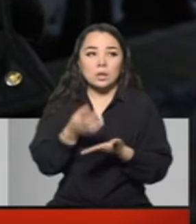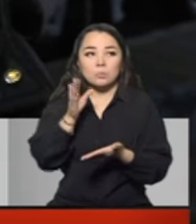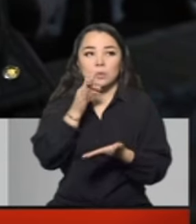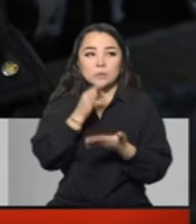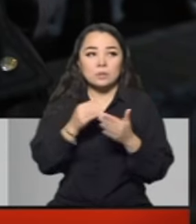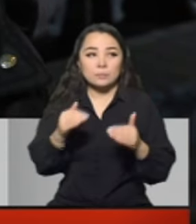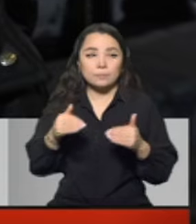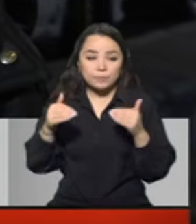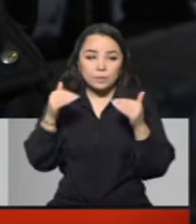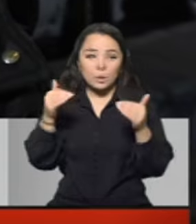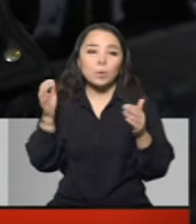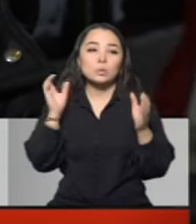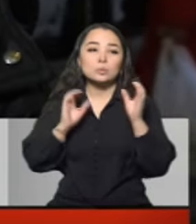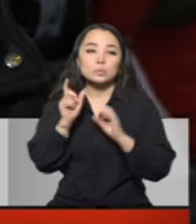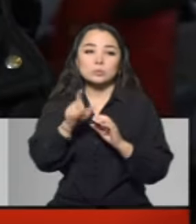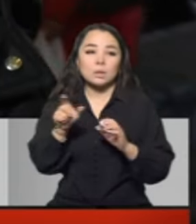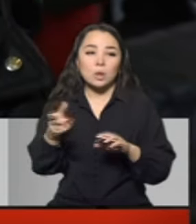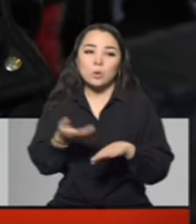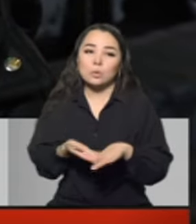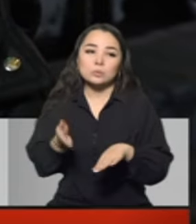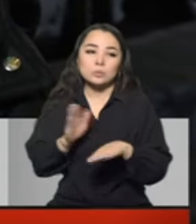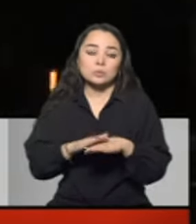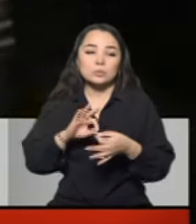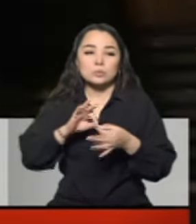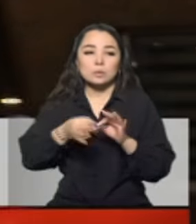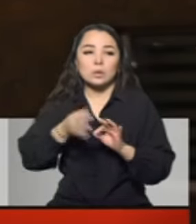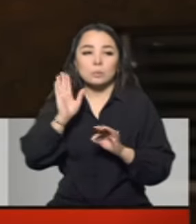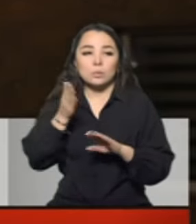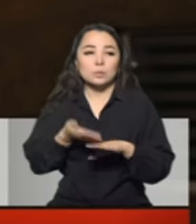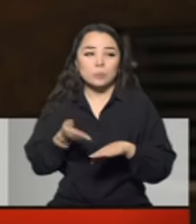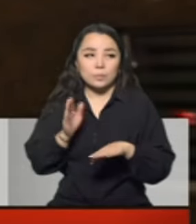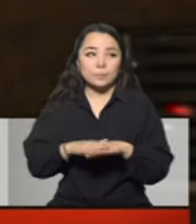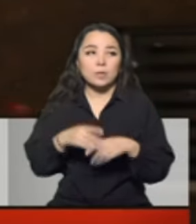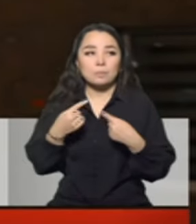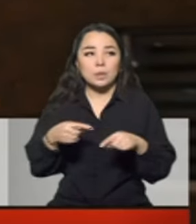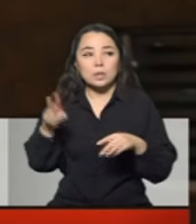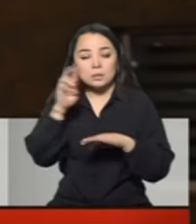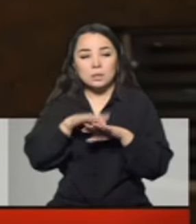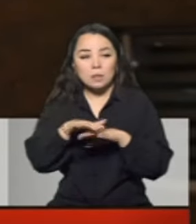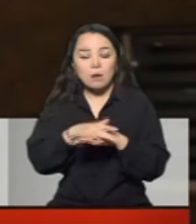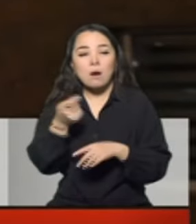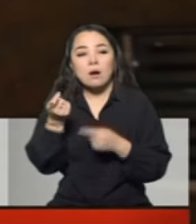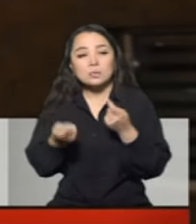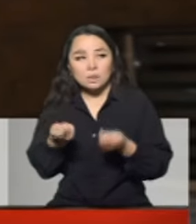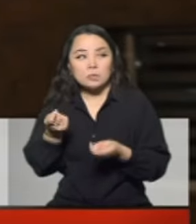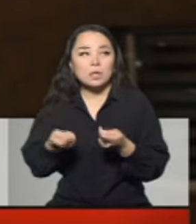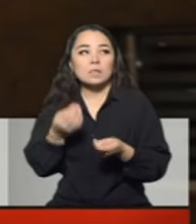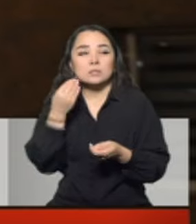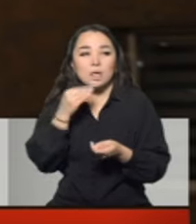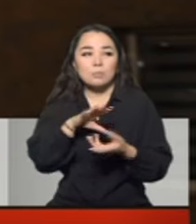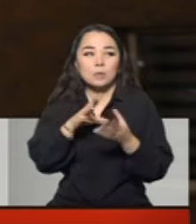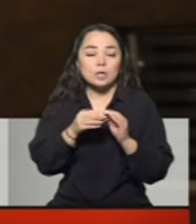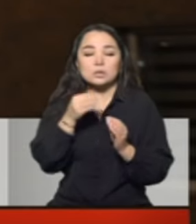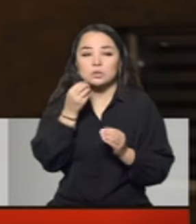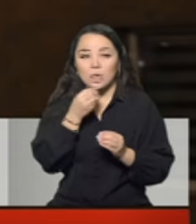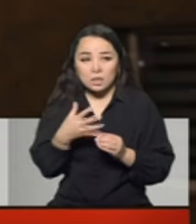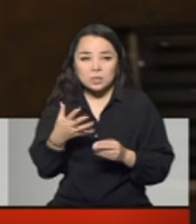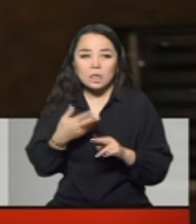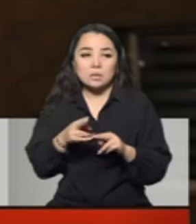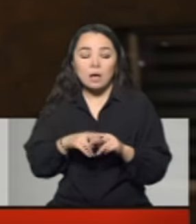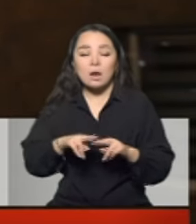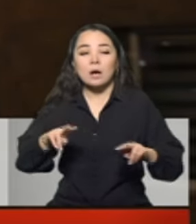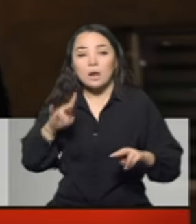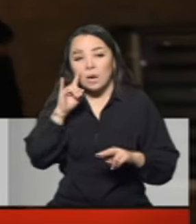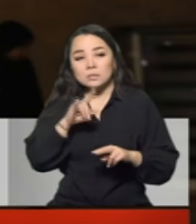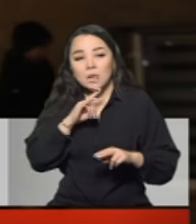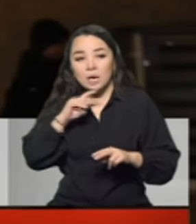болса, студенттерге ауыр болып кетеді деп ойлаймын. Басқа елдерде мысалы арзан, бірақ сапасы жақсы. Бізде Қазақстан